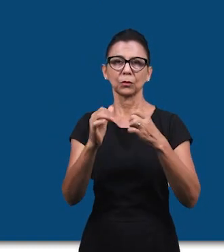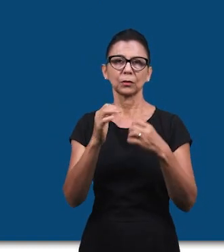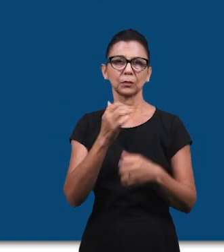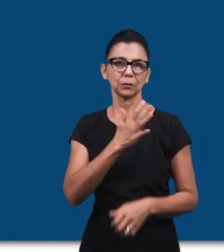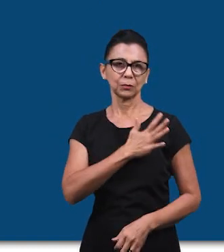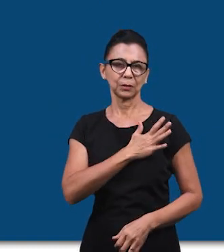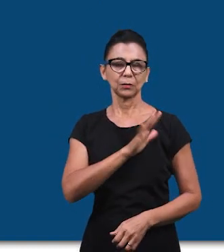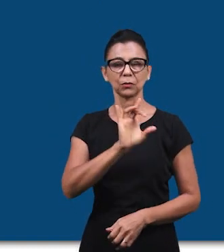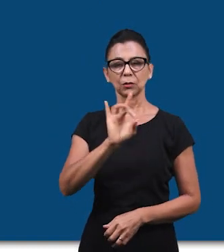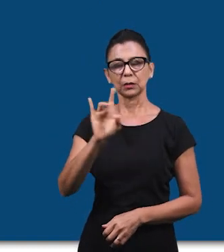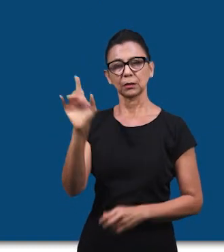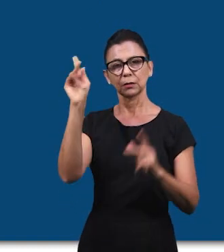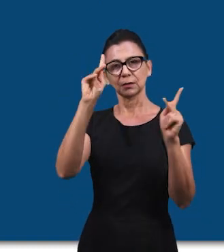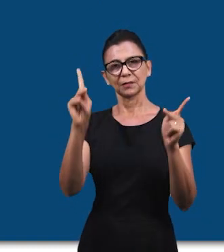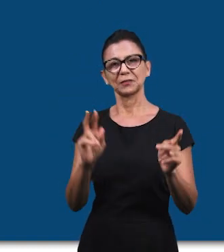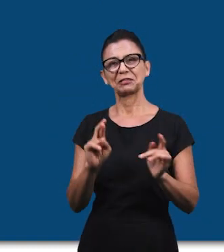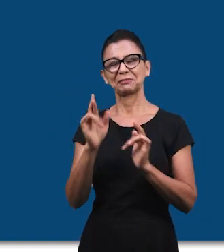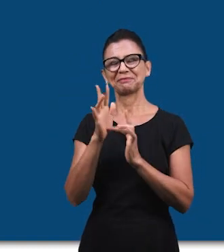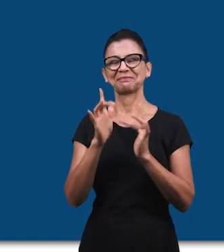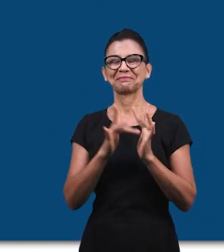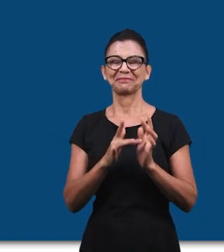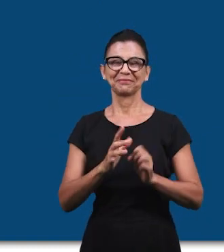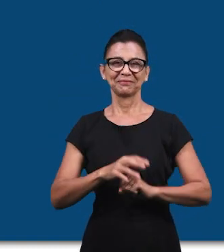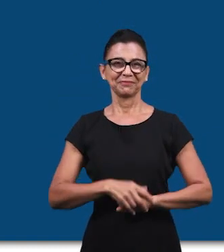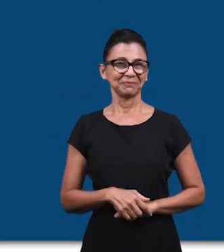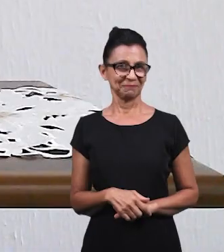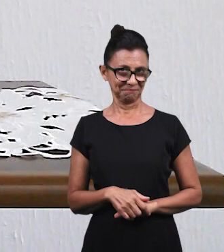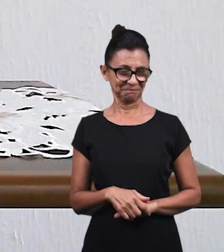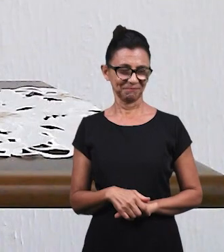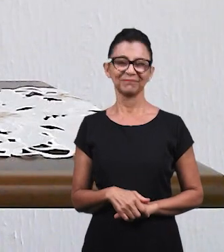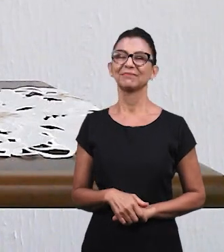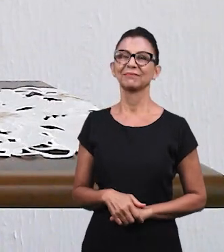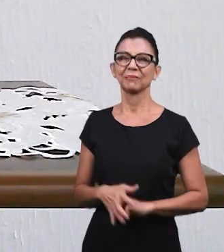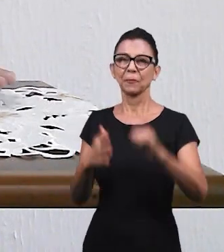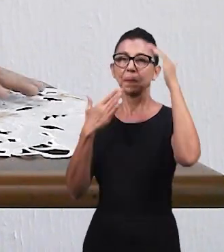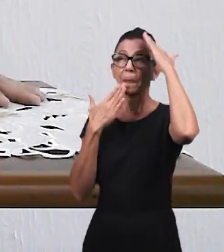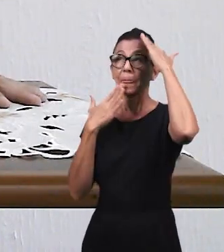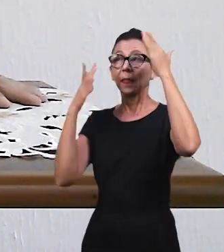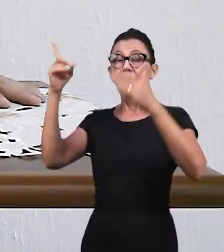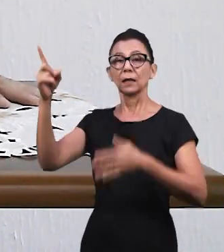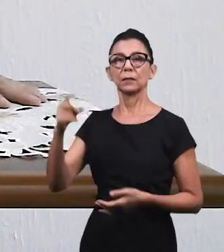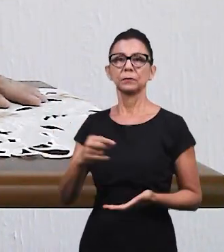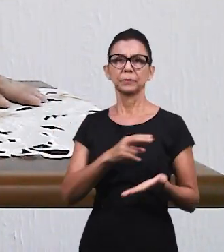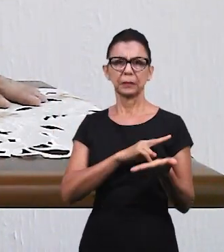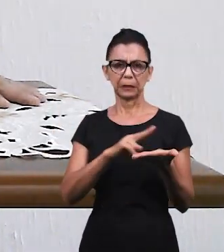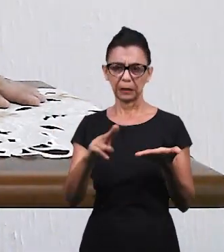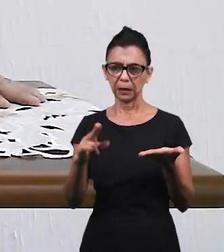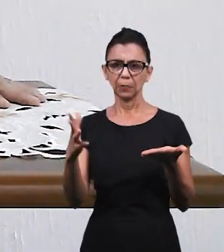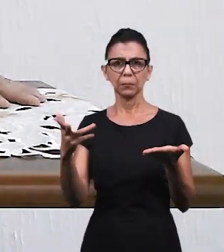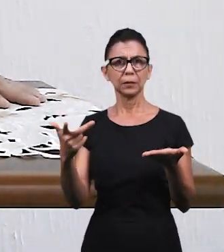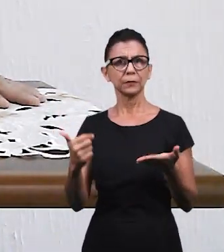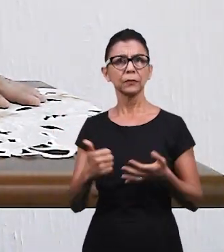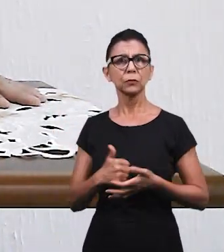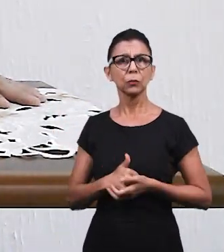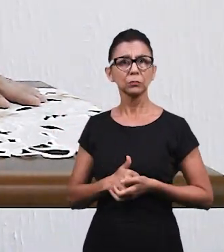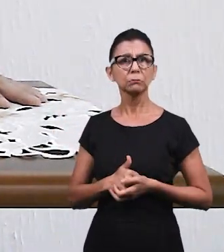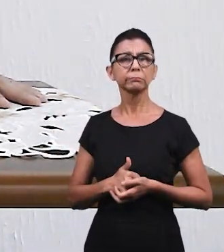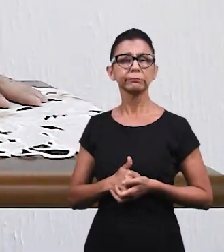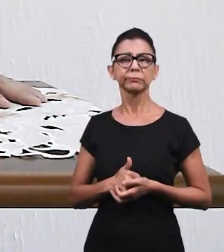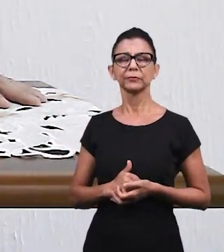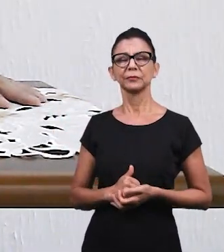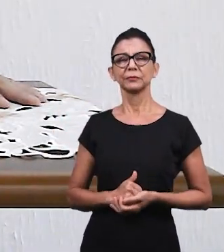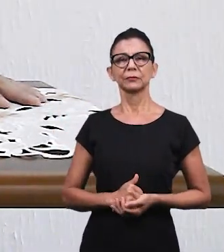вас Дух Святой. Мир Божий всем вам». Слава Господу! Это